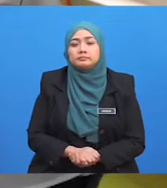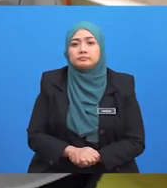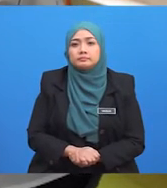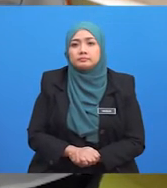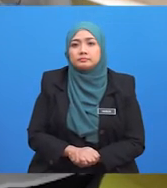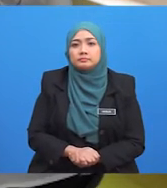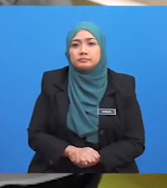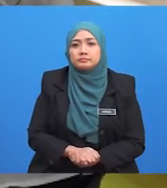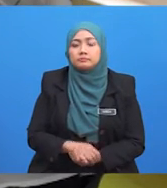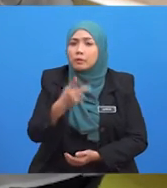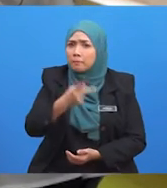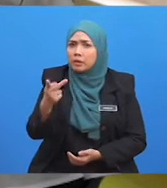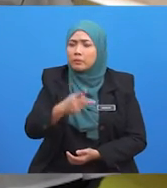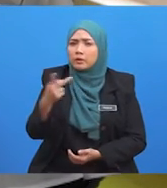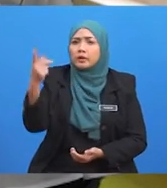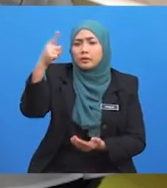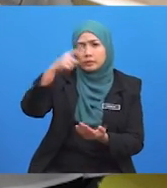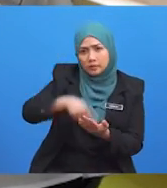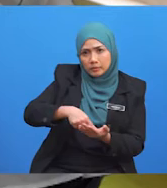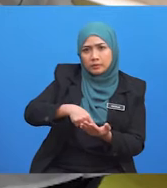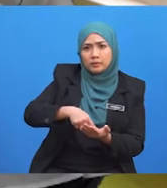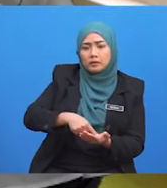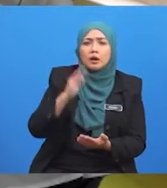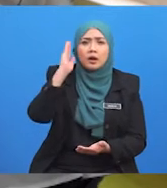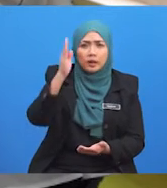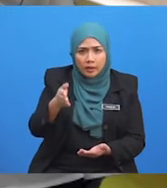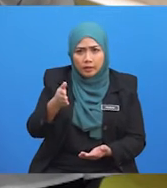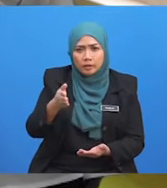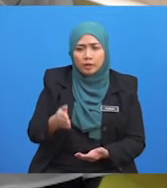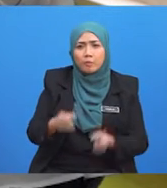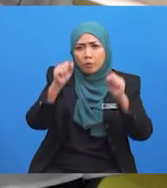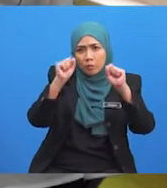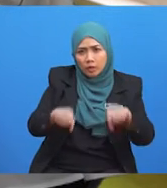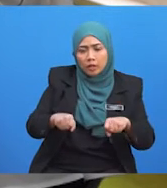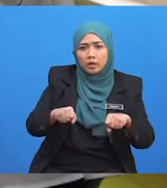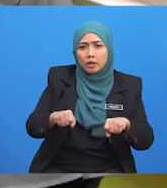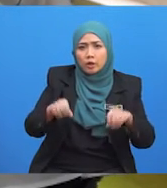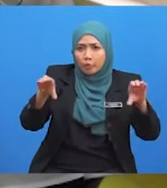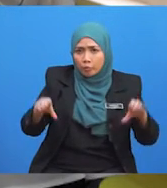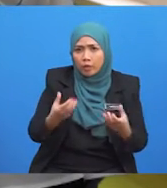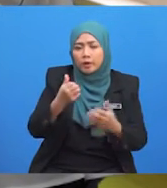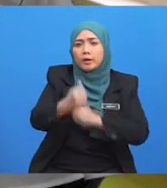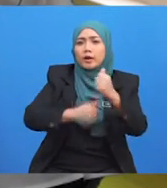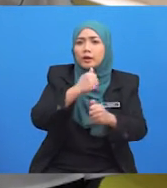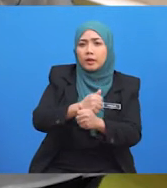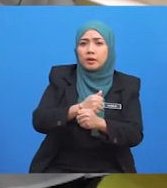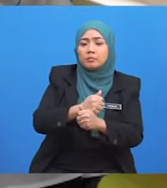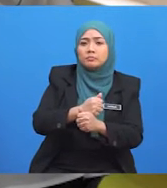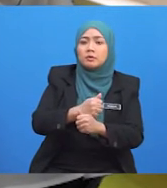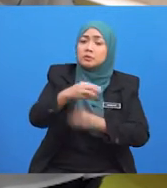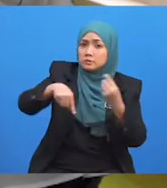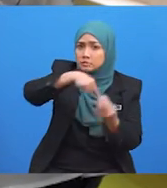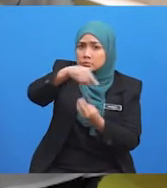Gen. Perkara-perkara sebegini akan mencemarkan alam sekitar yang indah.